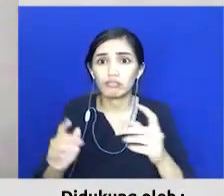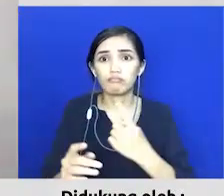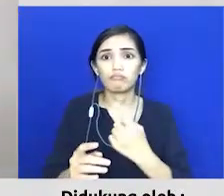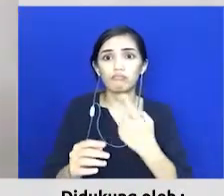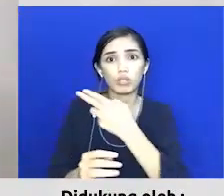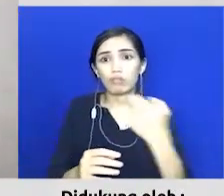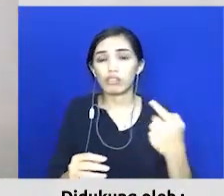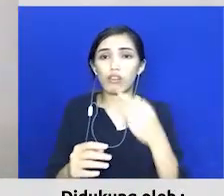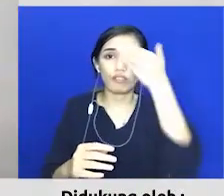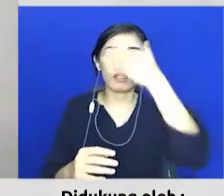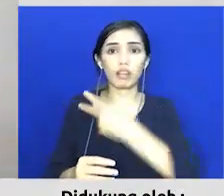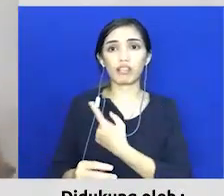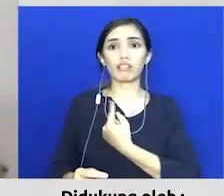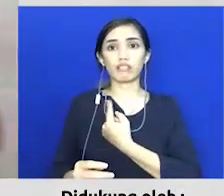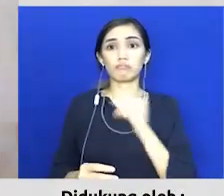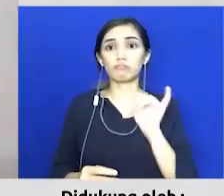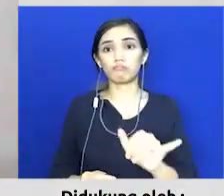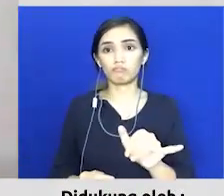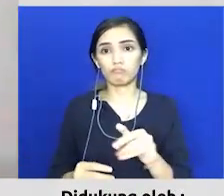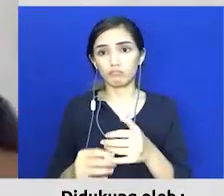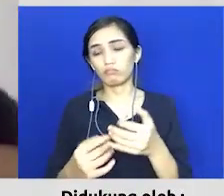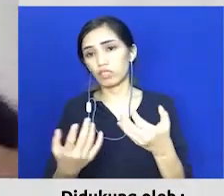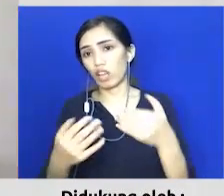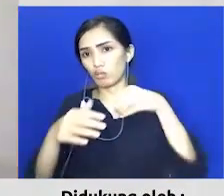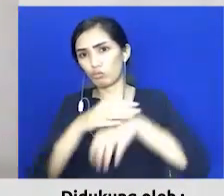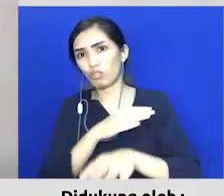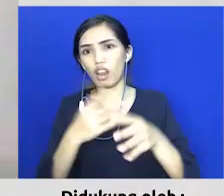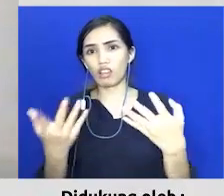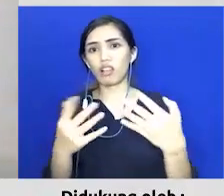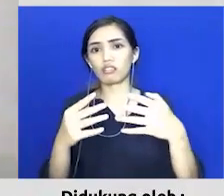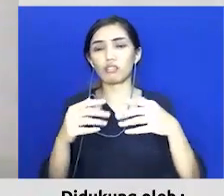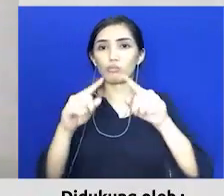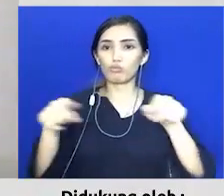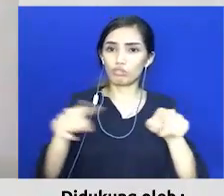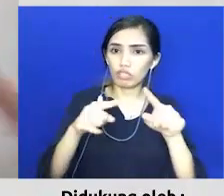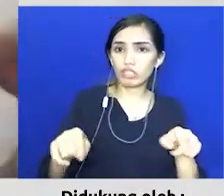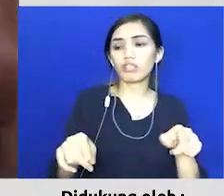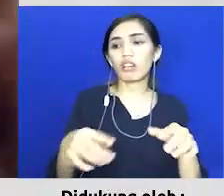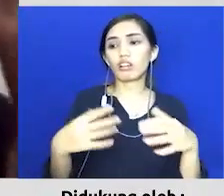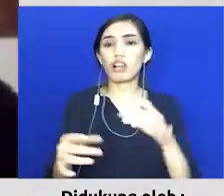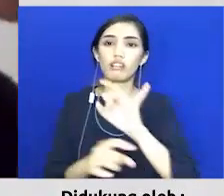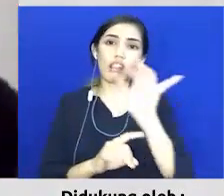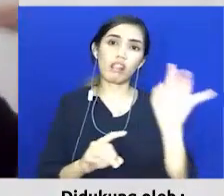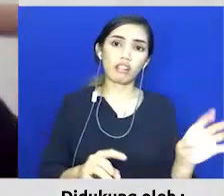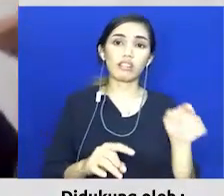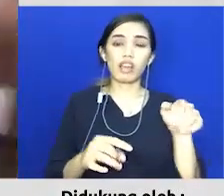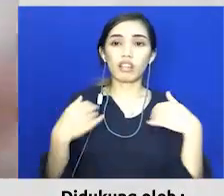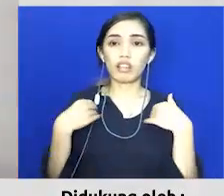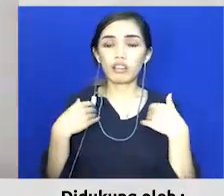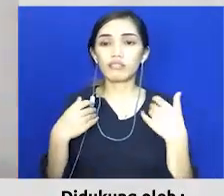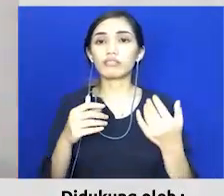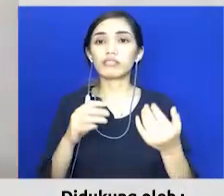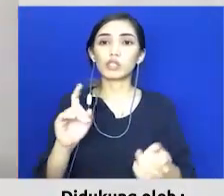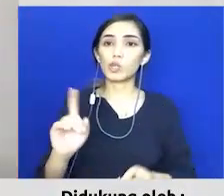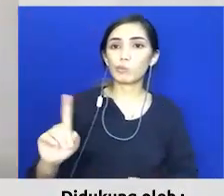yang lain-lain itu seolah-olah kayak enggak boleh, enggak bisa gitu, bukan enggak boleh, bahkan enggak bisa ada sebuah karya yang punya gagasan besar lalu